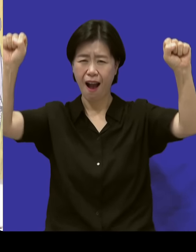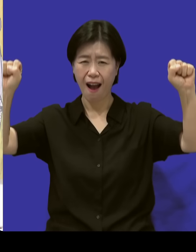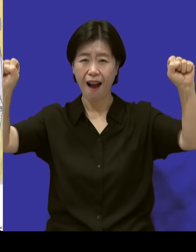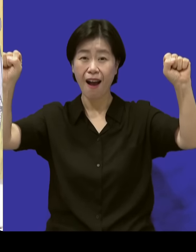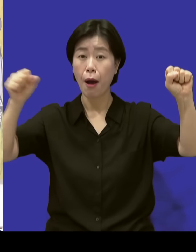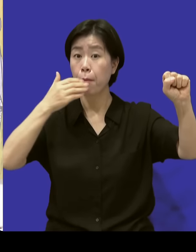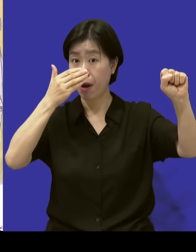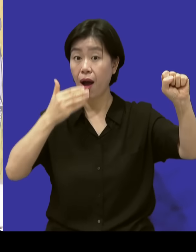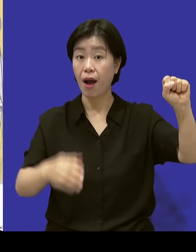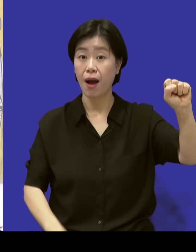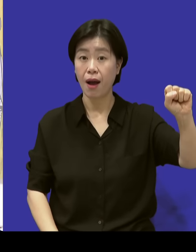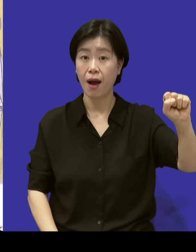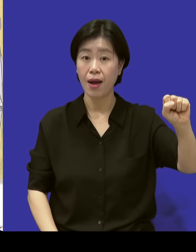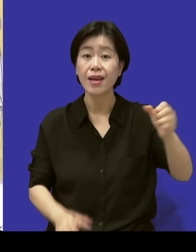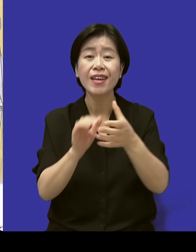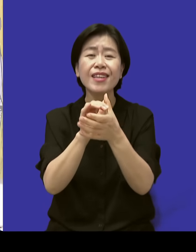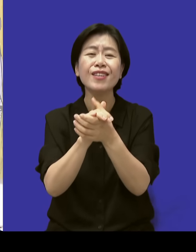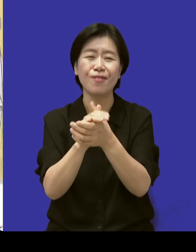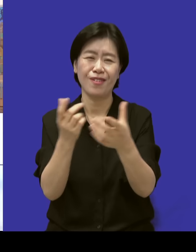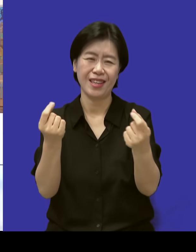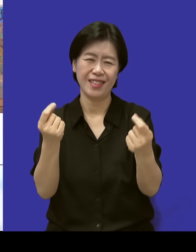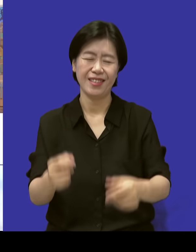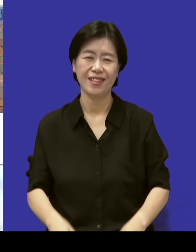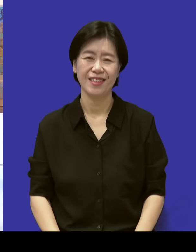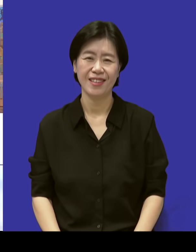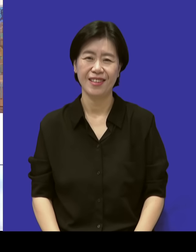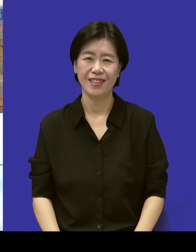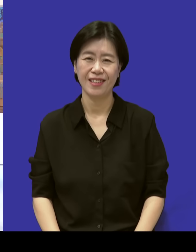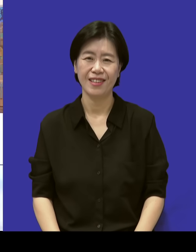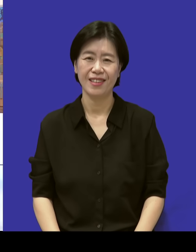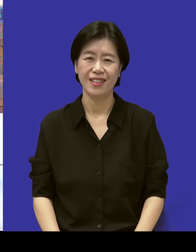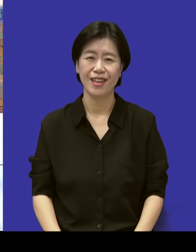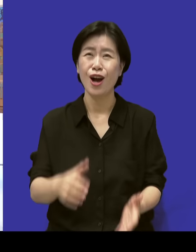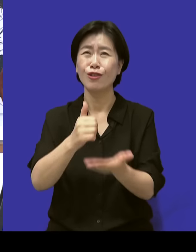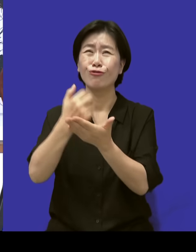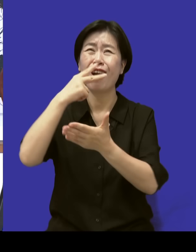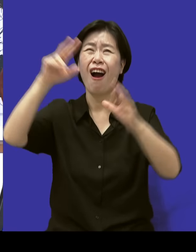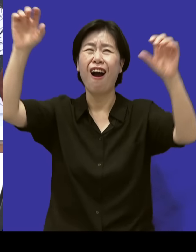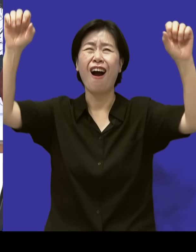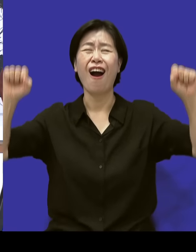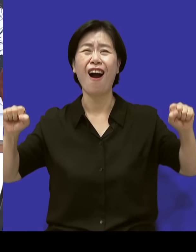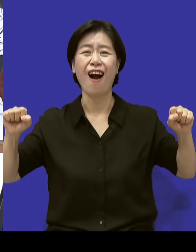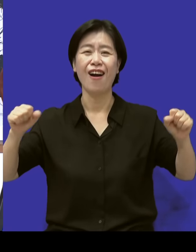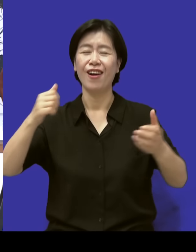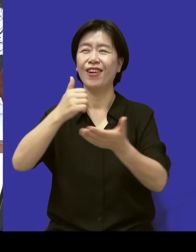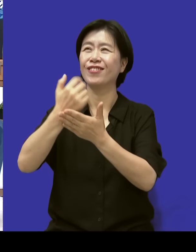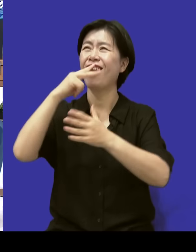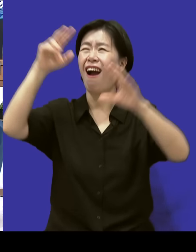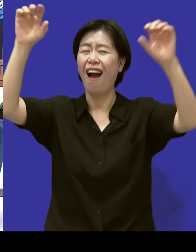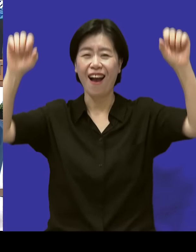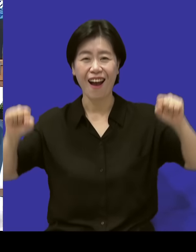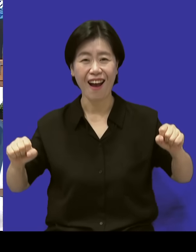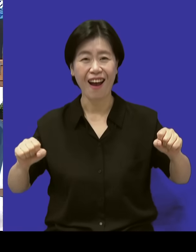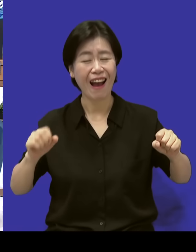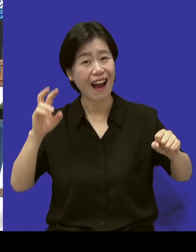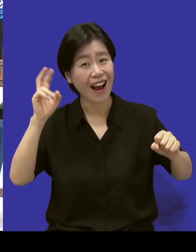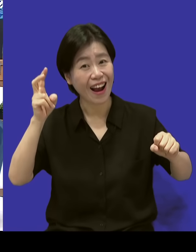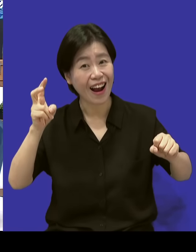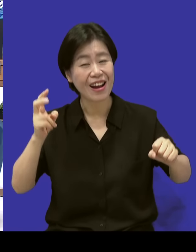막 기도를 했어요. 그리고 울면서 막 거기 쓰면서 주여! 주여! 그리고 나서